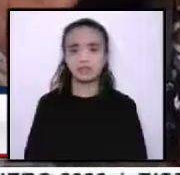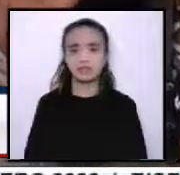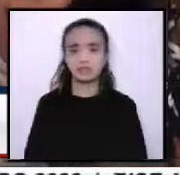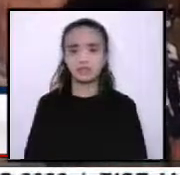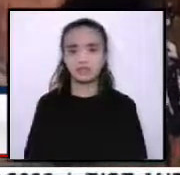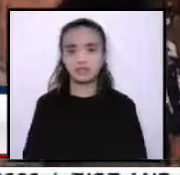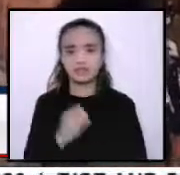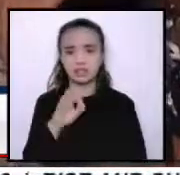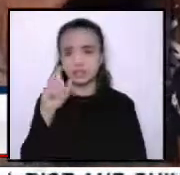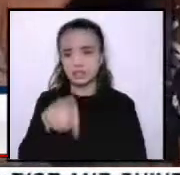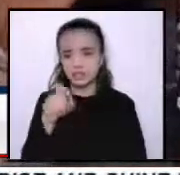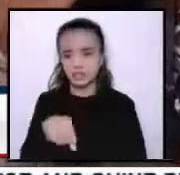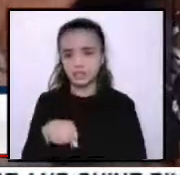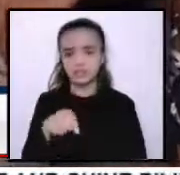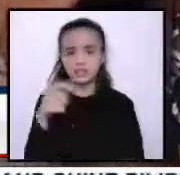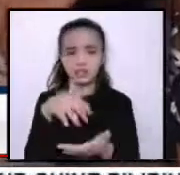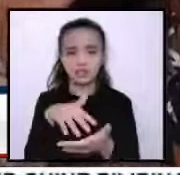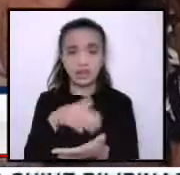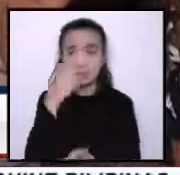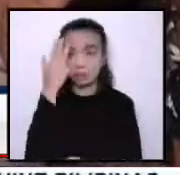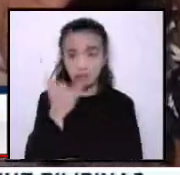pag-aaral. Pag-aaral, kasi may